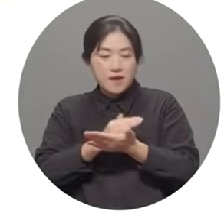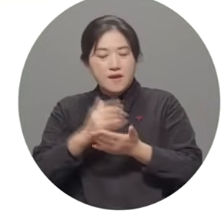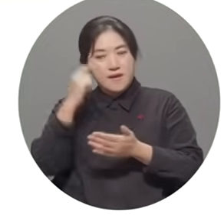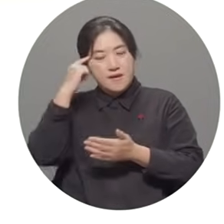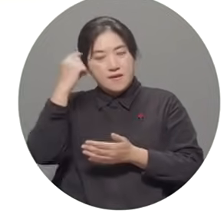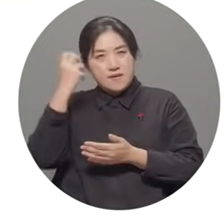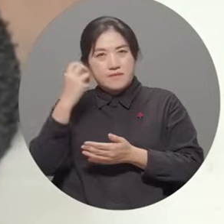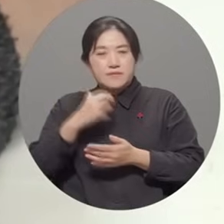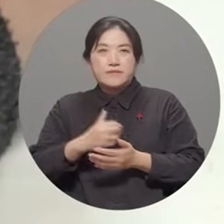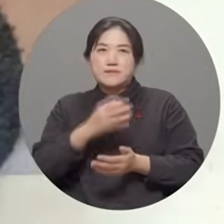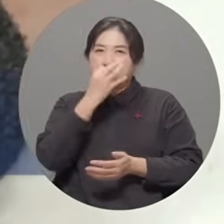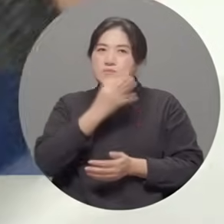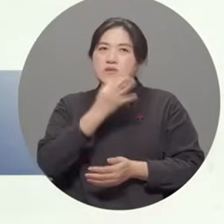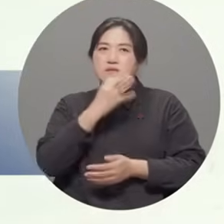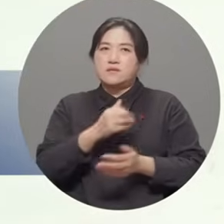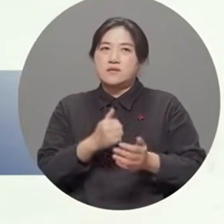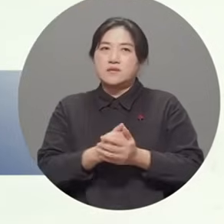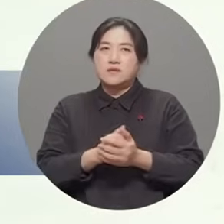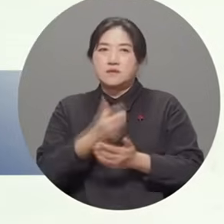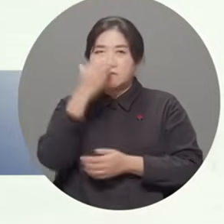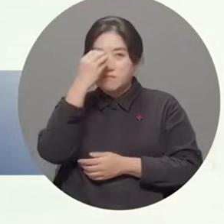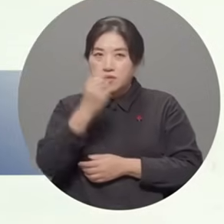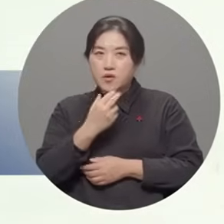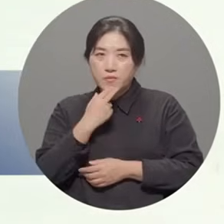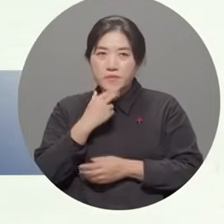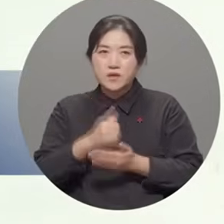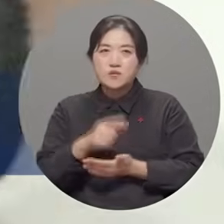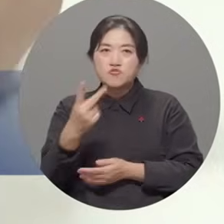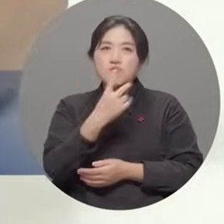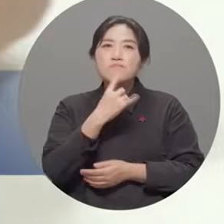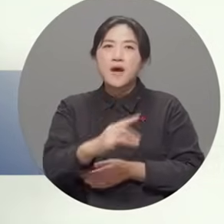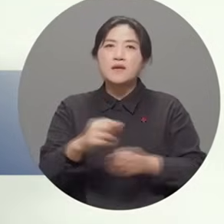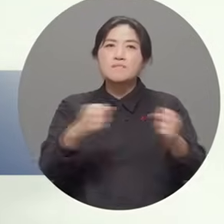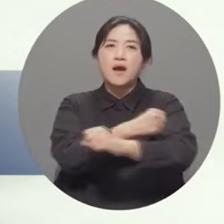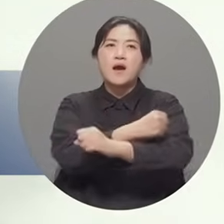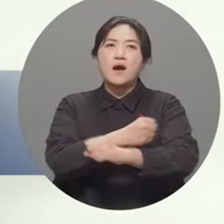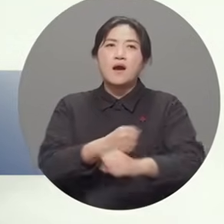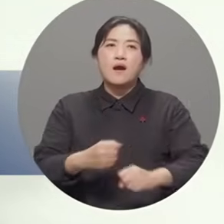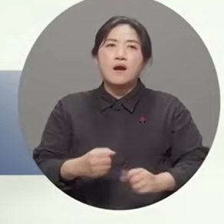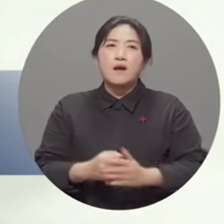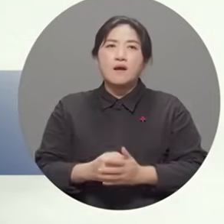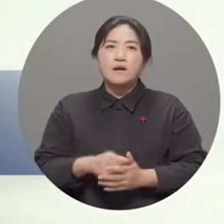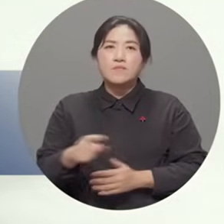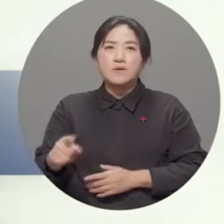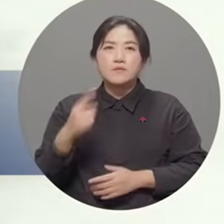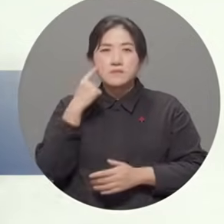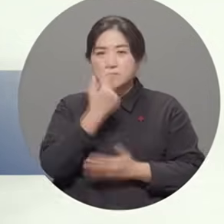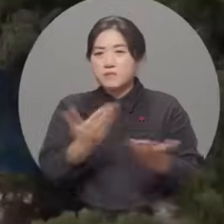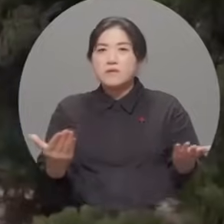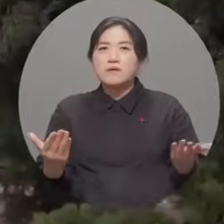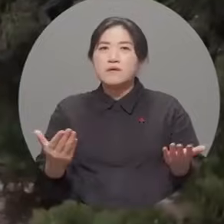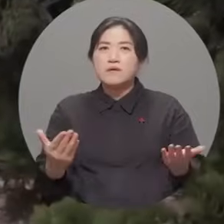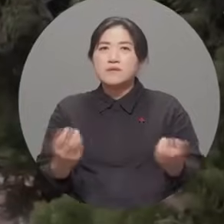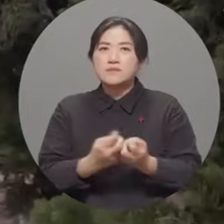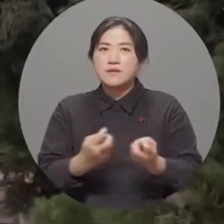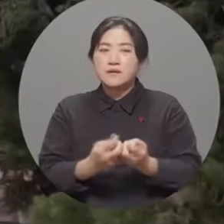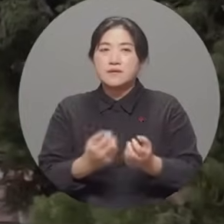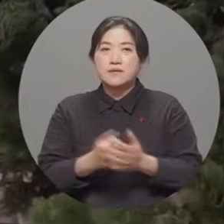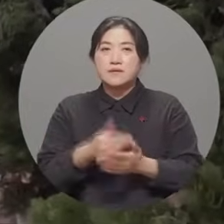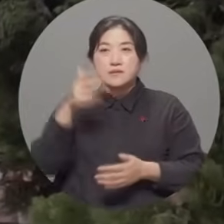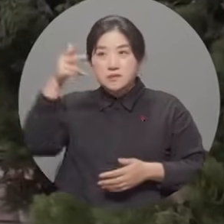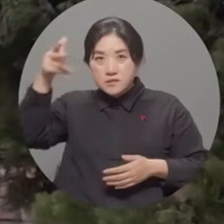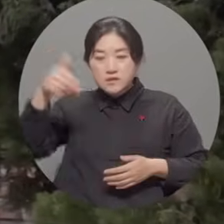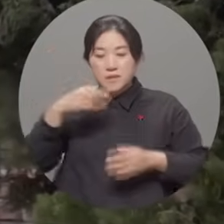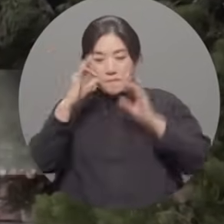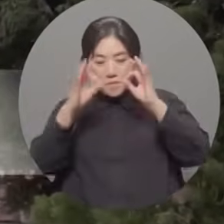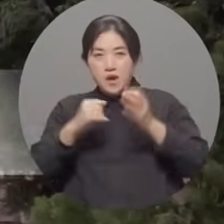먹습니다. 뭐 목격자인 수도 없어요. 걔네 둘이서만 있는 데서 그렇게 했어요. 근데 그렇게 하면 증거가 없잖아요. CCTV 열람